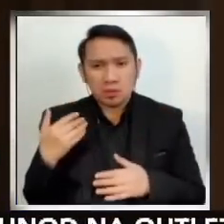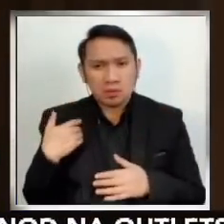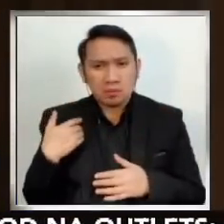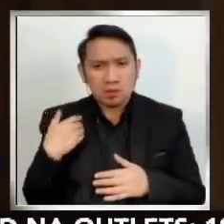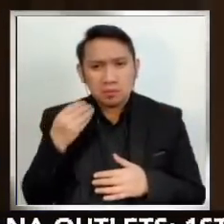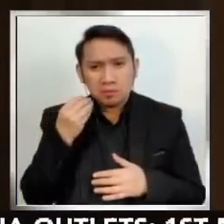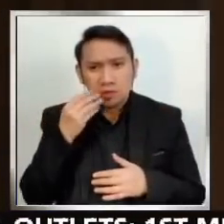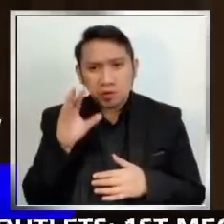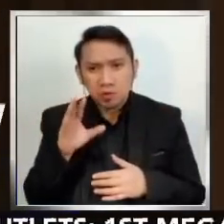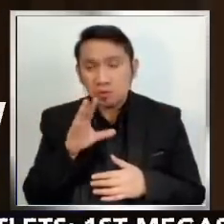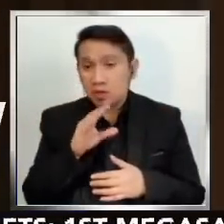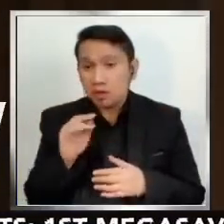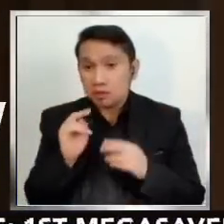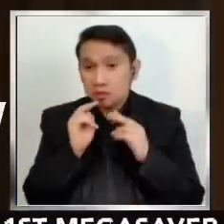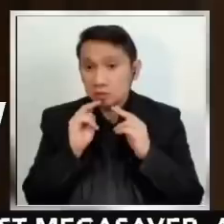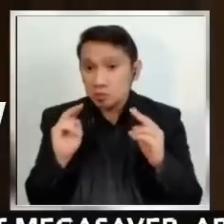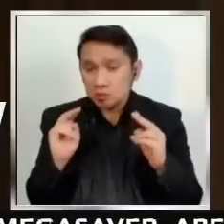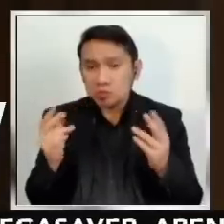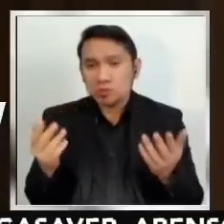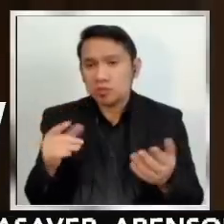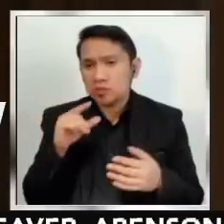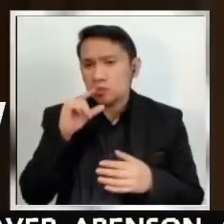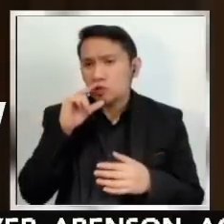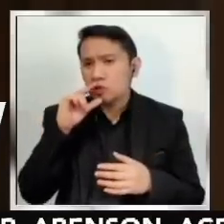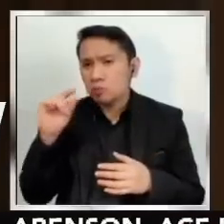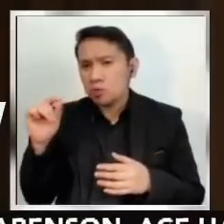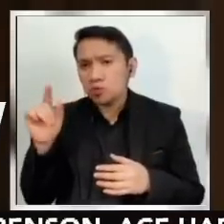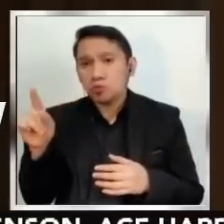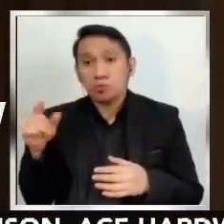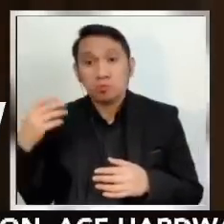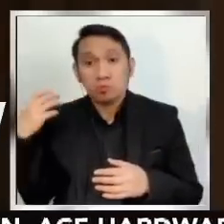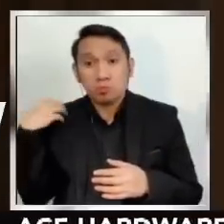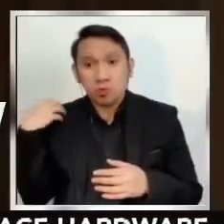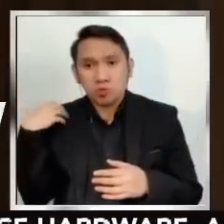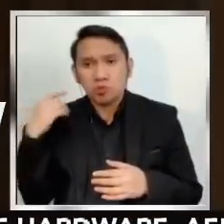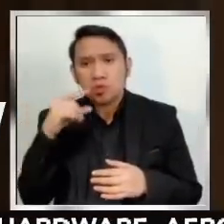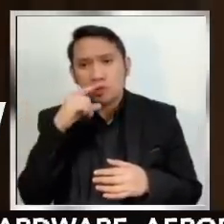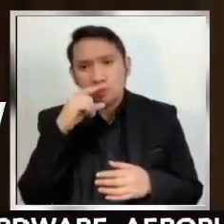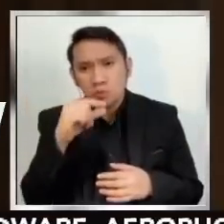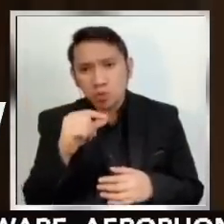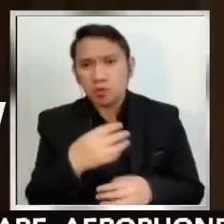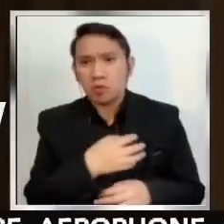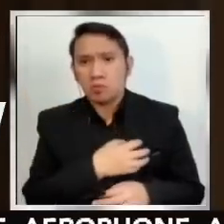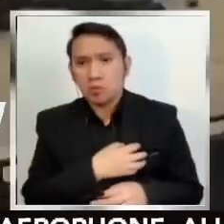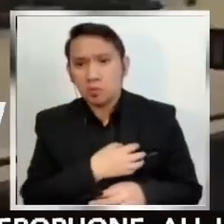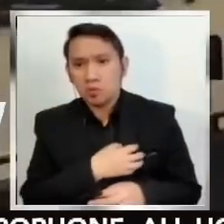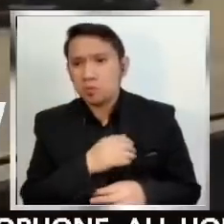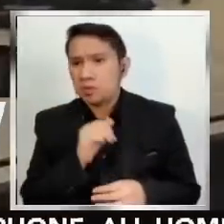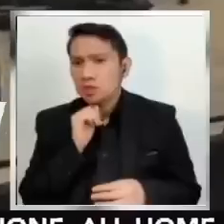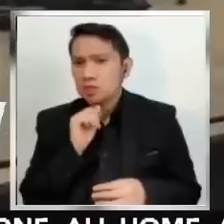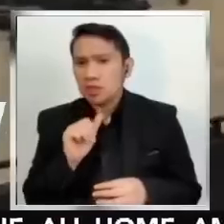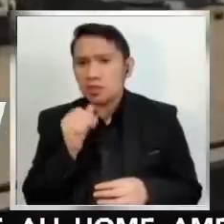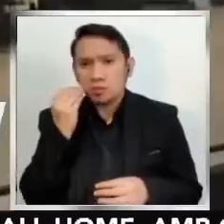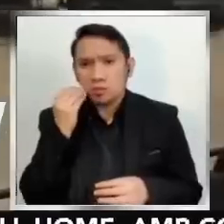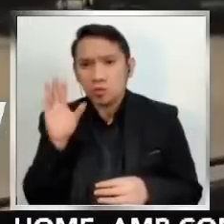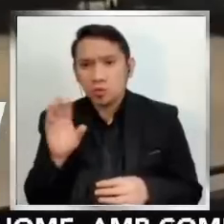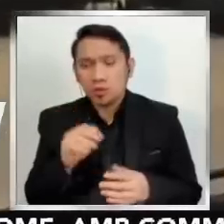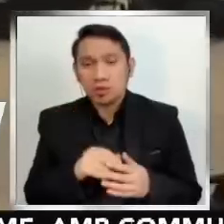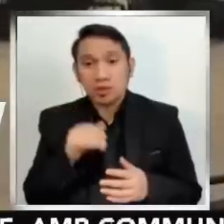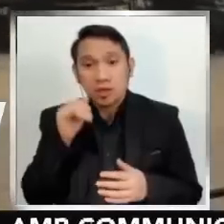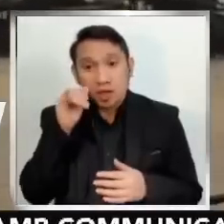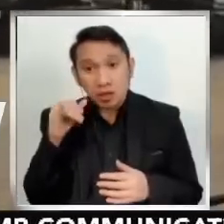ay inireport ng employer sa kapulisan doon na hindi siya umuwi. Kahapon, matapos